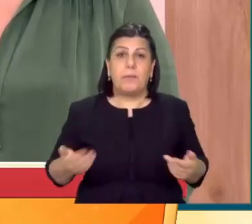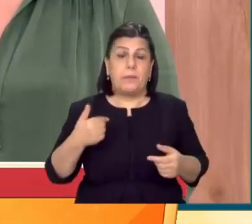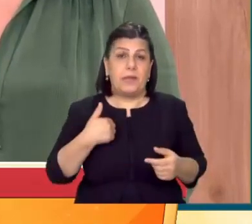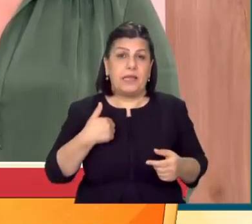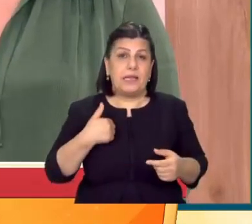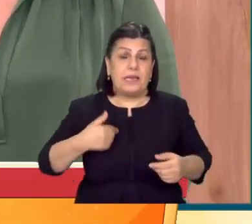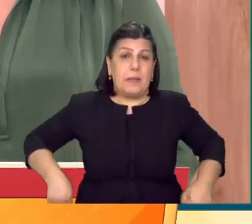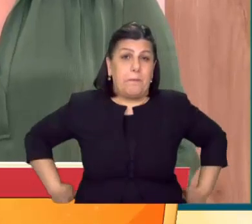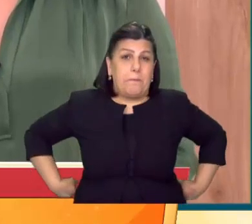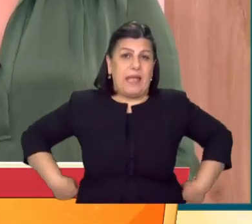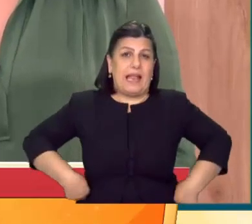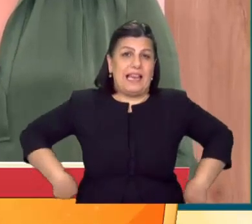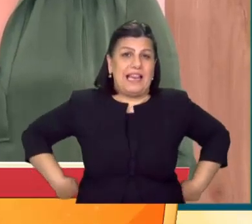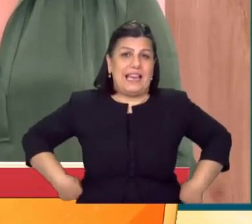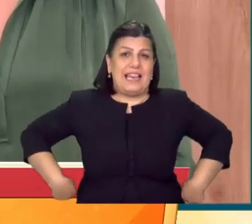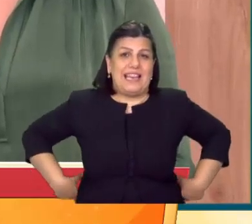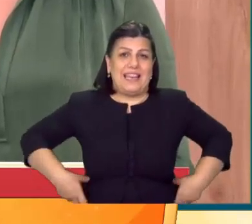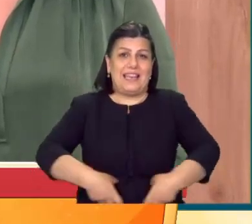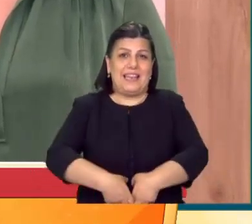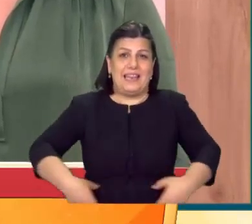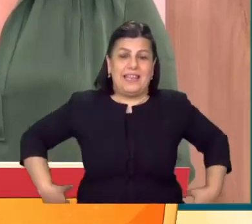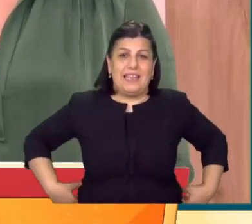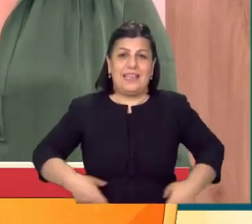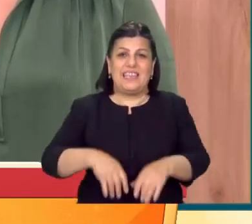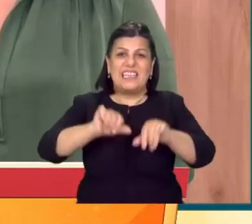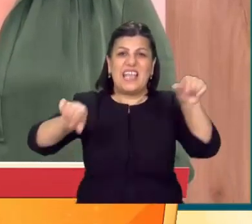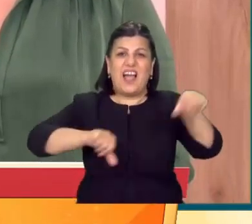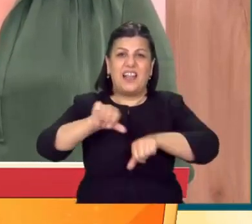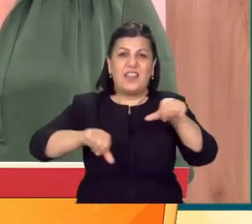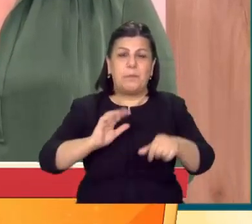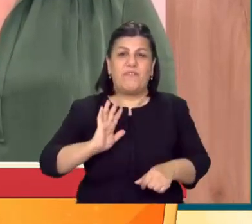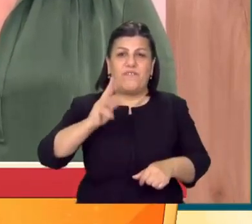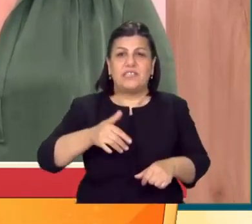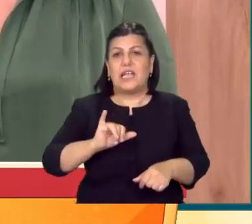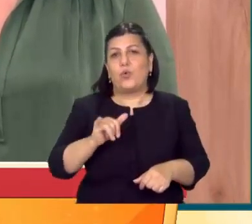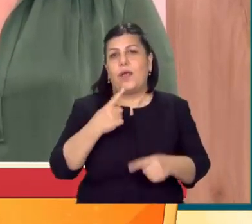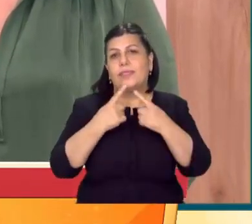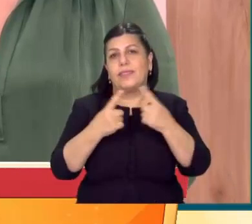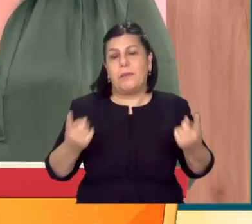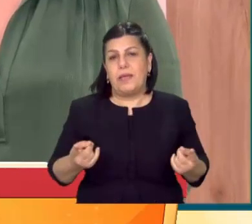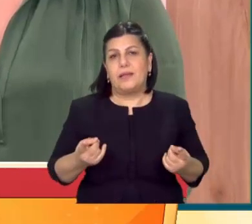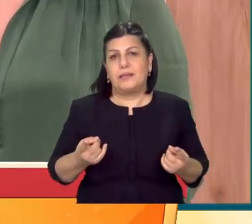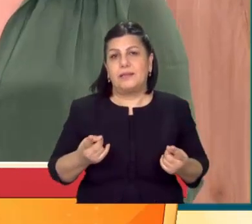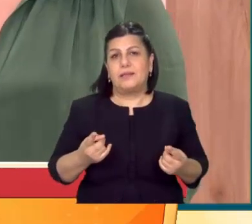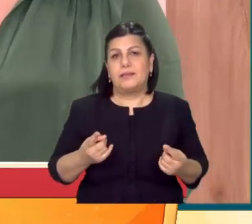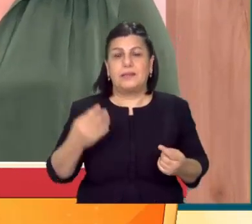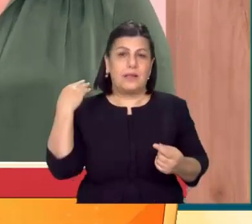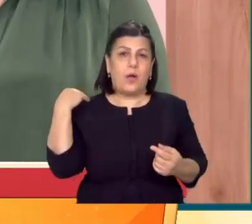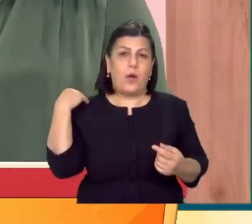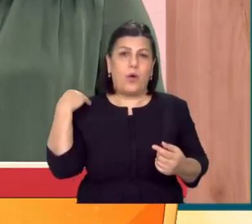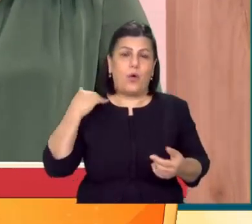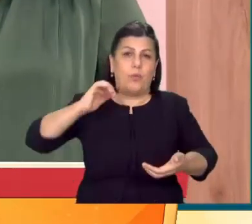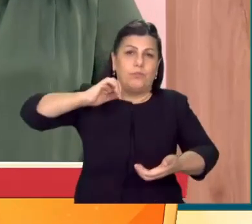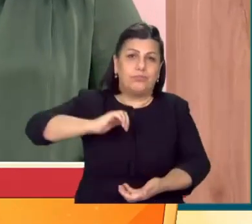bel bölgesindeki yağlanma bilin ki fazla kilo demektir. Demek ki omurgalara